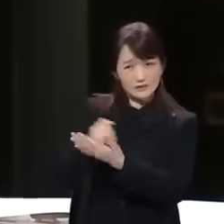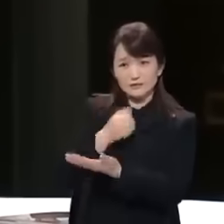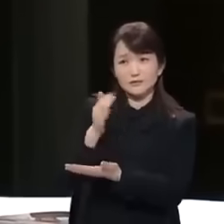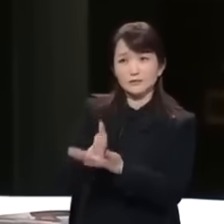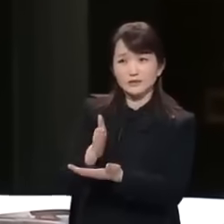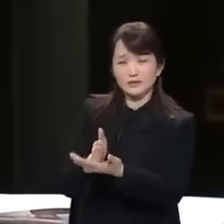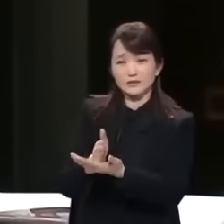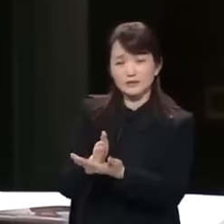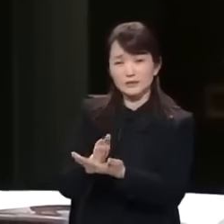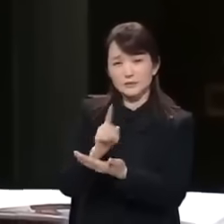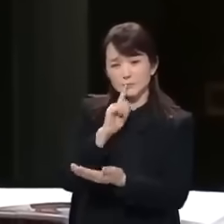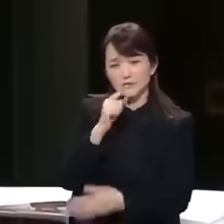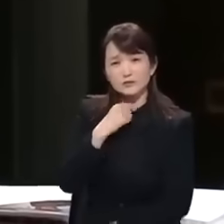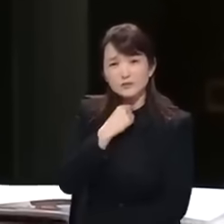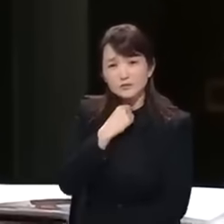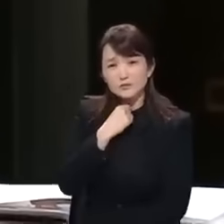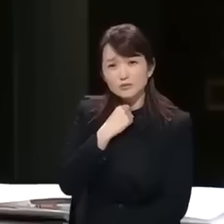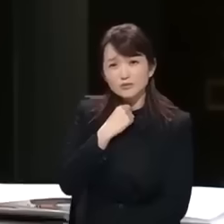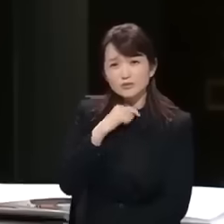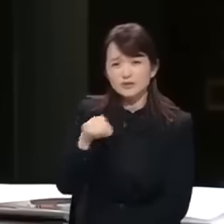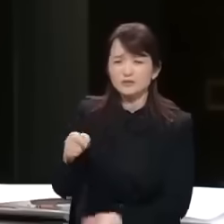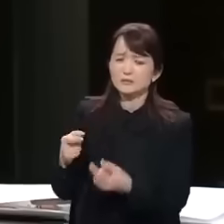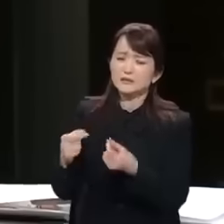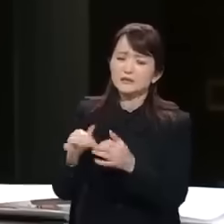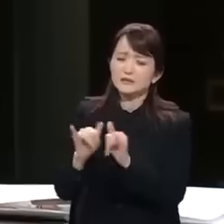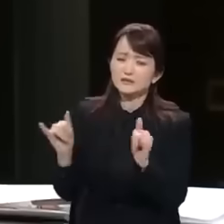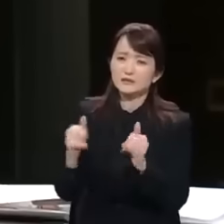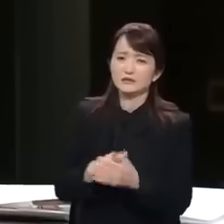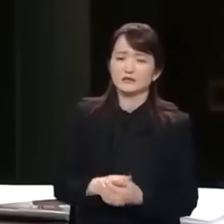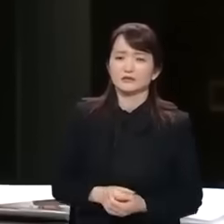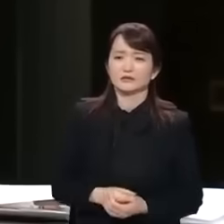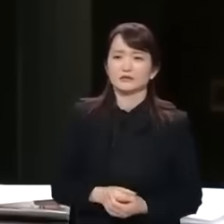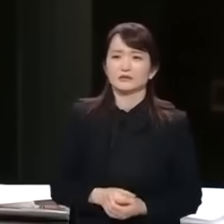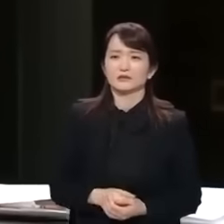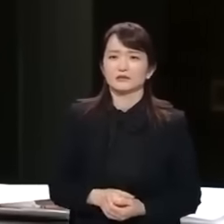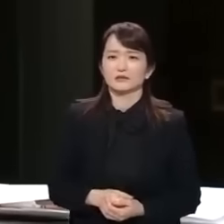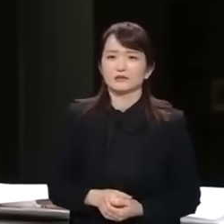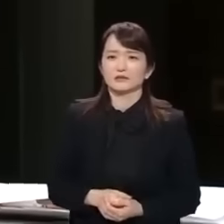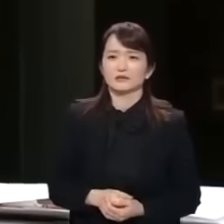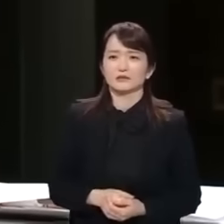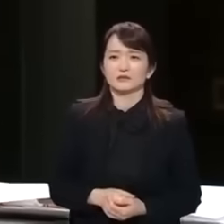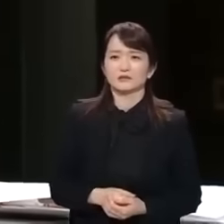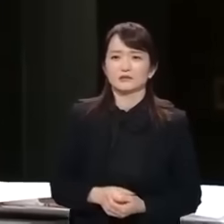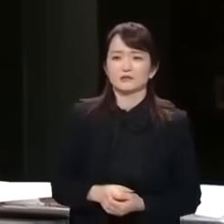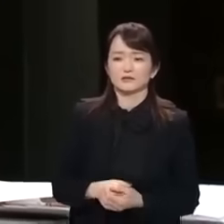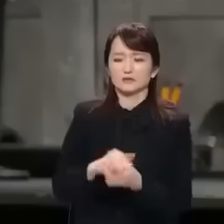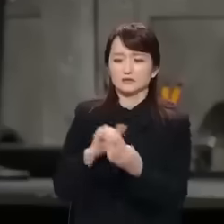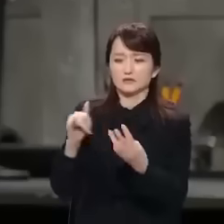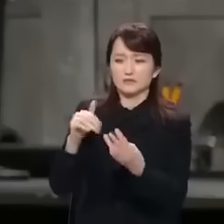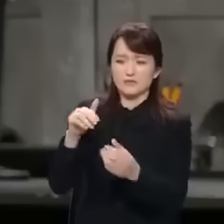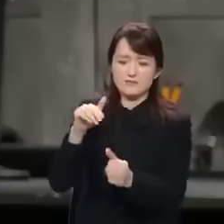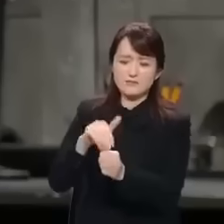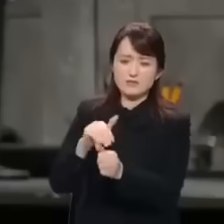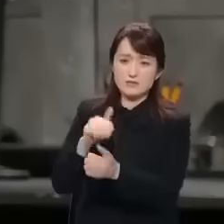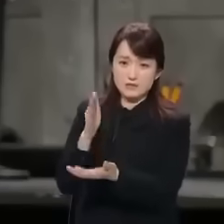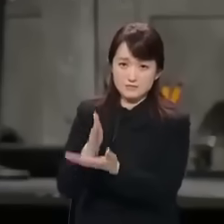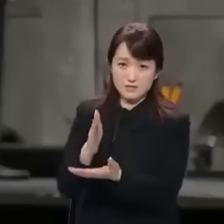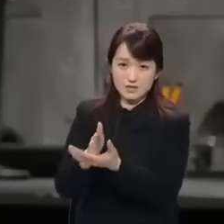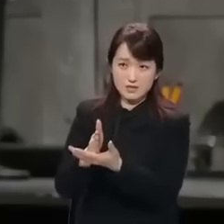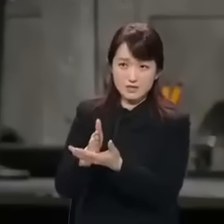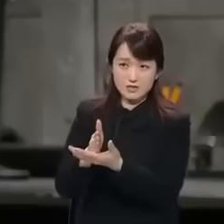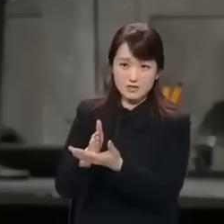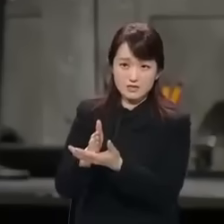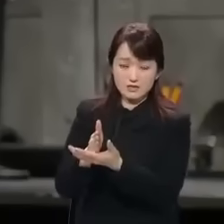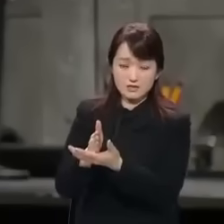말씀을 드리고 싶은데 이런 인간들이 꼭 물론 주장입니다만 뭐 건들지 마라 이런 뜻으로 이제 좀 인식이 돼도